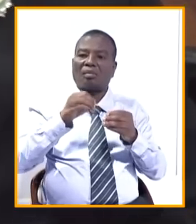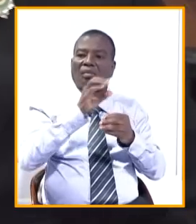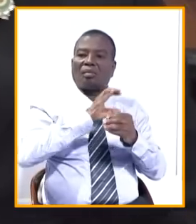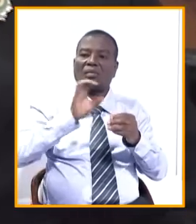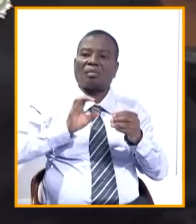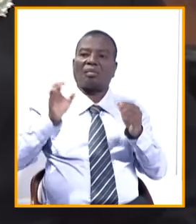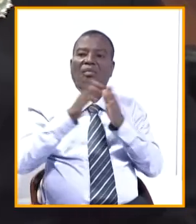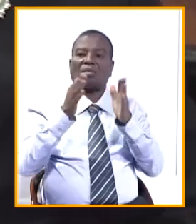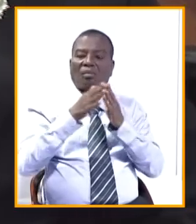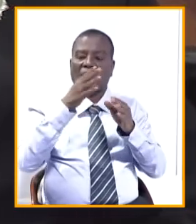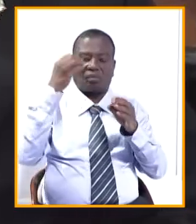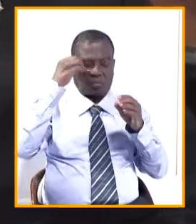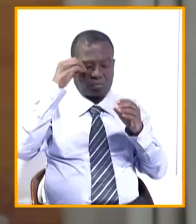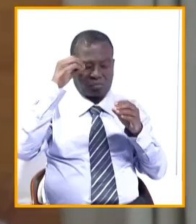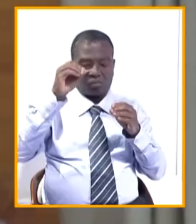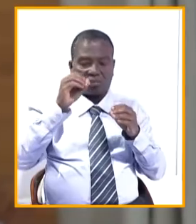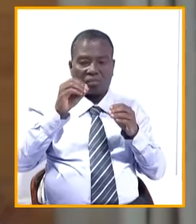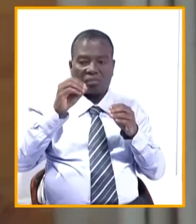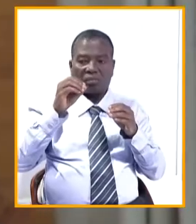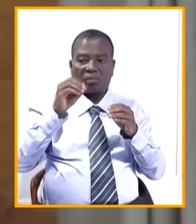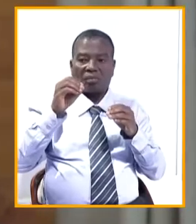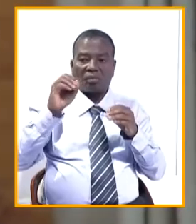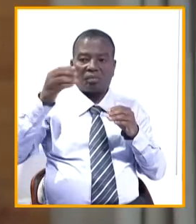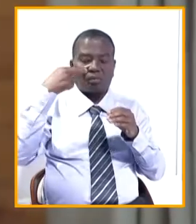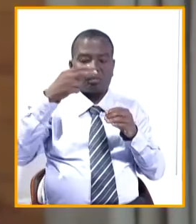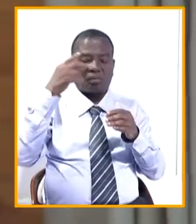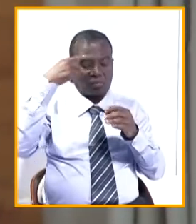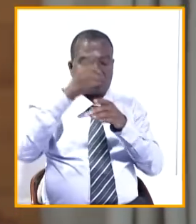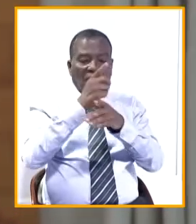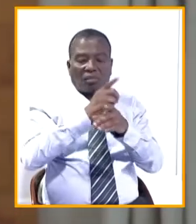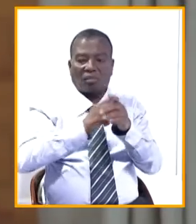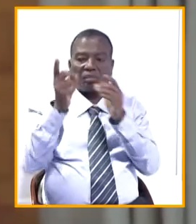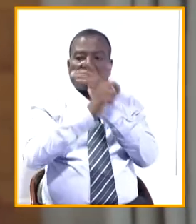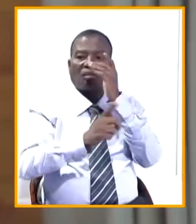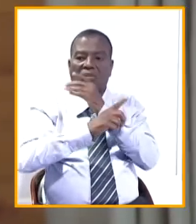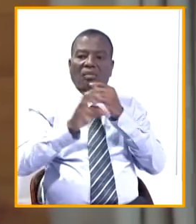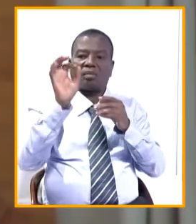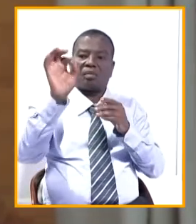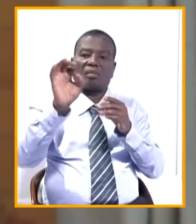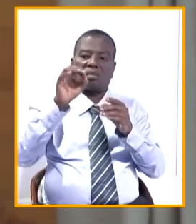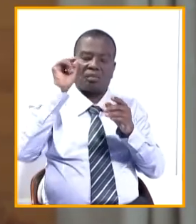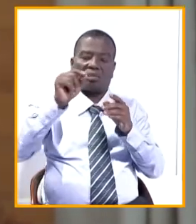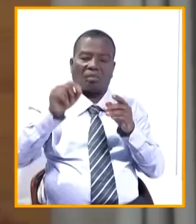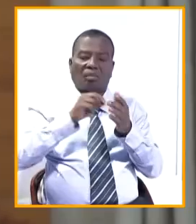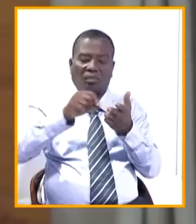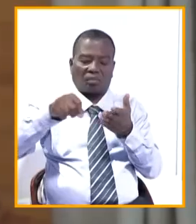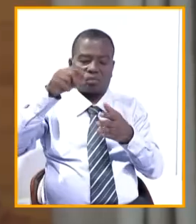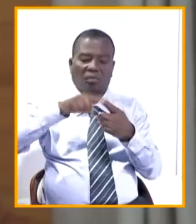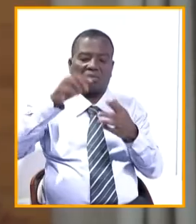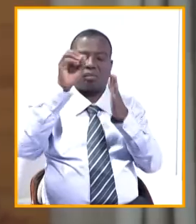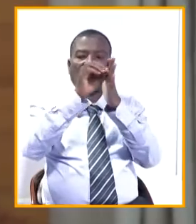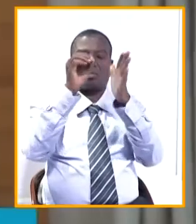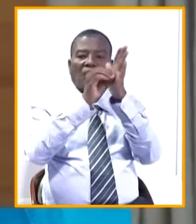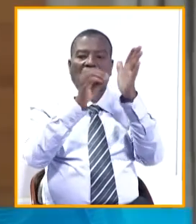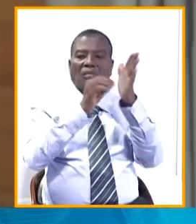conseil du district. Occasion pour Augustin Thiam d'afficher sa vision pour le développement du district. 9 points étaient inscrits à l'ordre du jour de cette session,